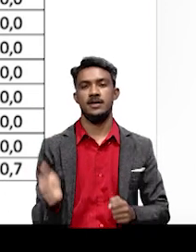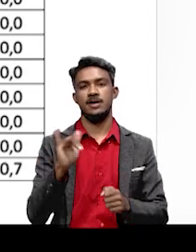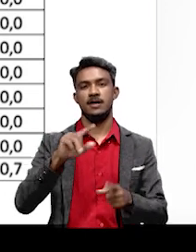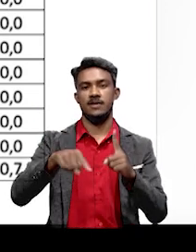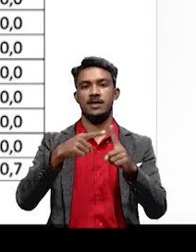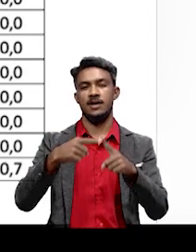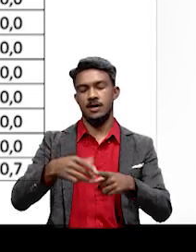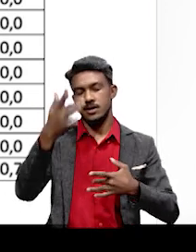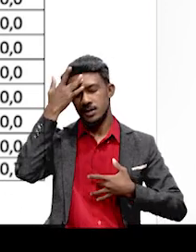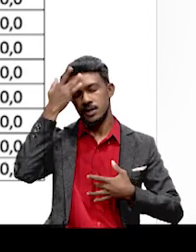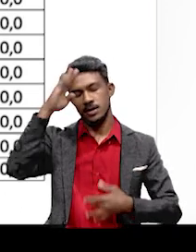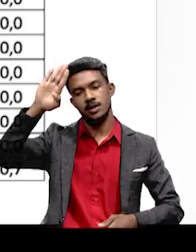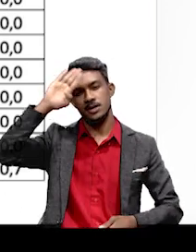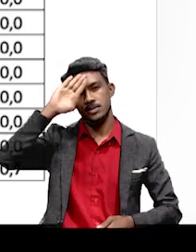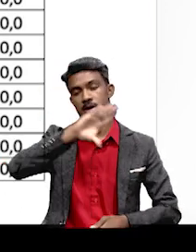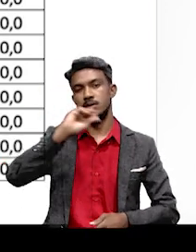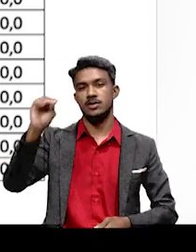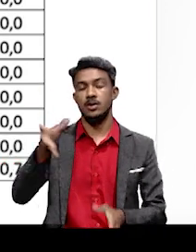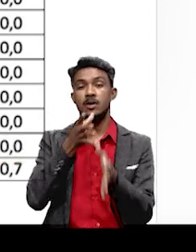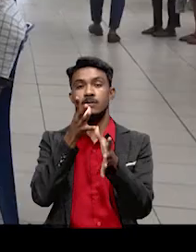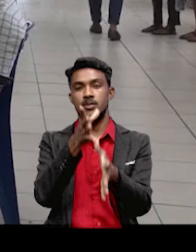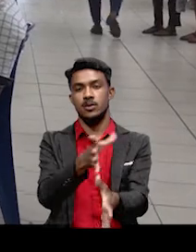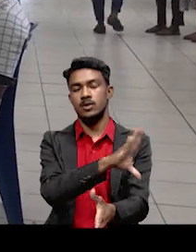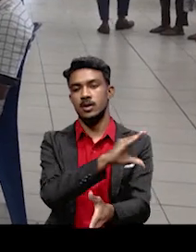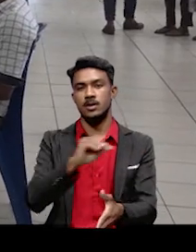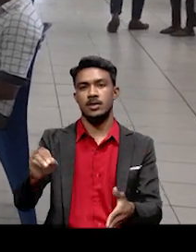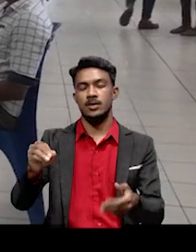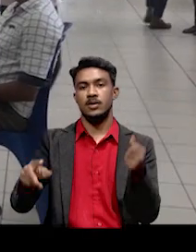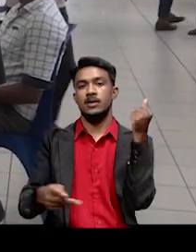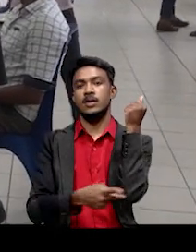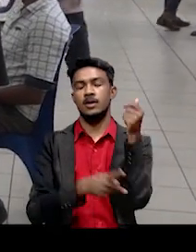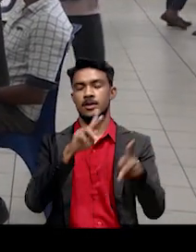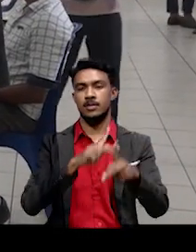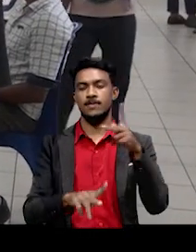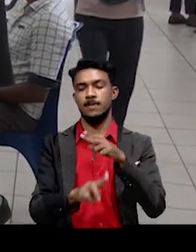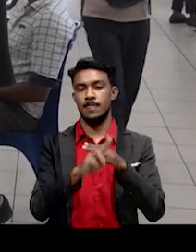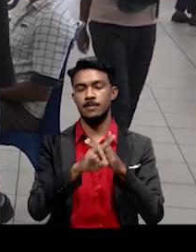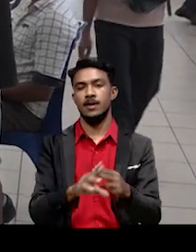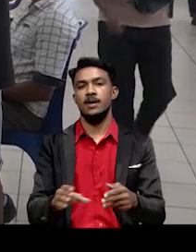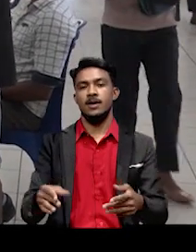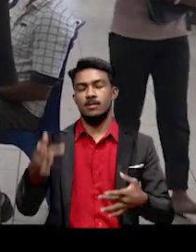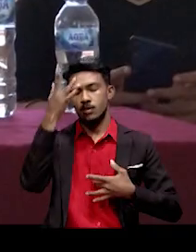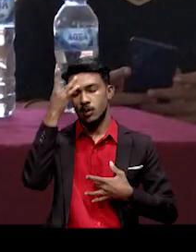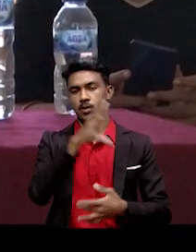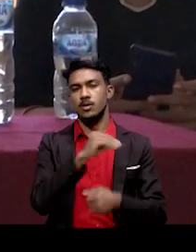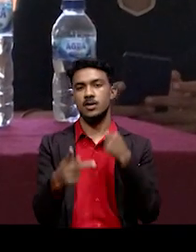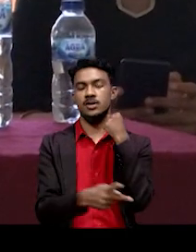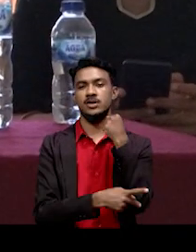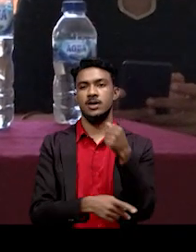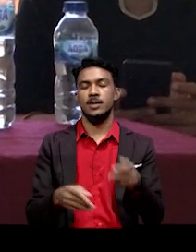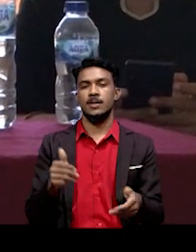isin manas ka sente laran sae, liman ain no sikon moras, ho di belehetan atendimento husi profesional saúde